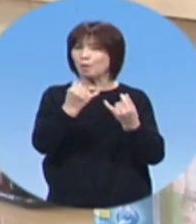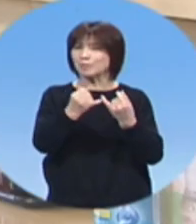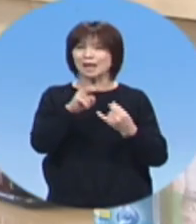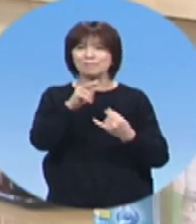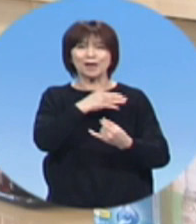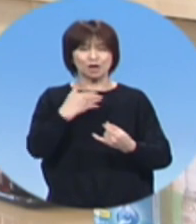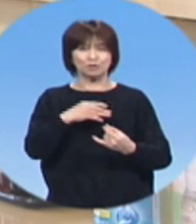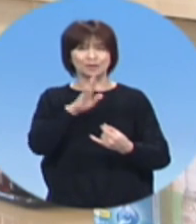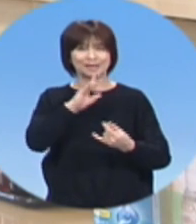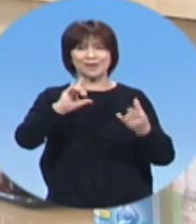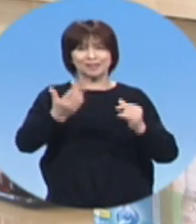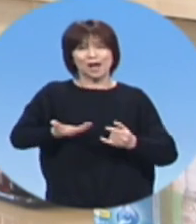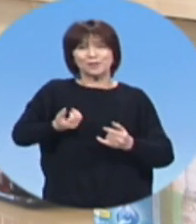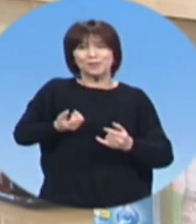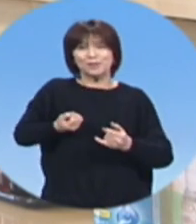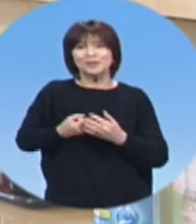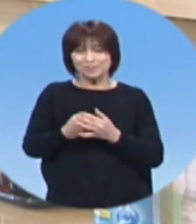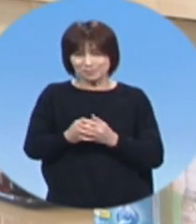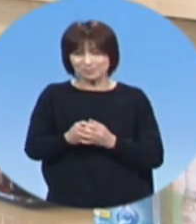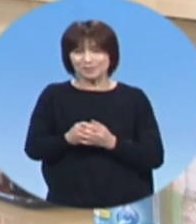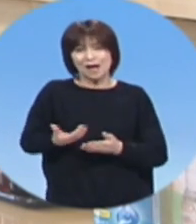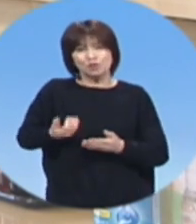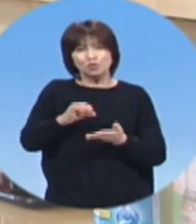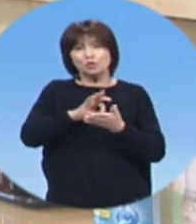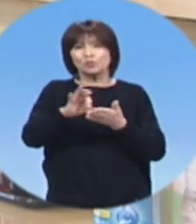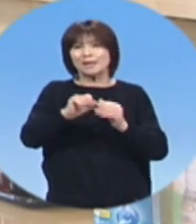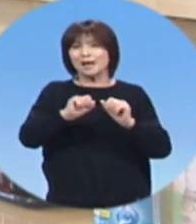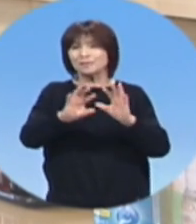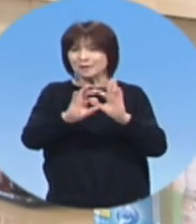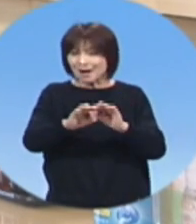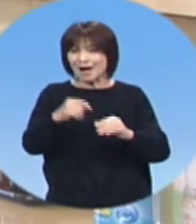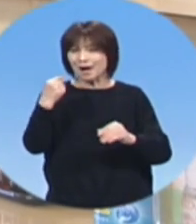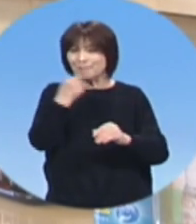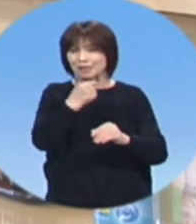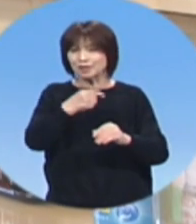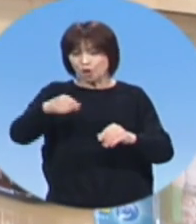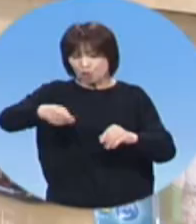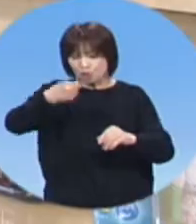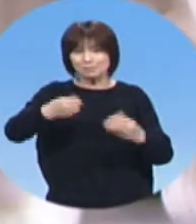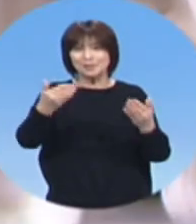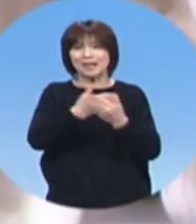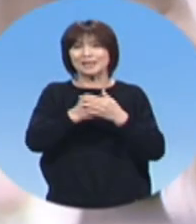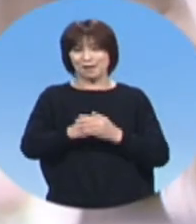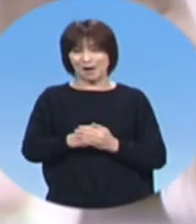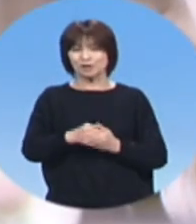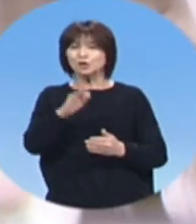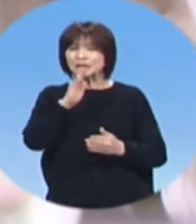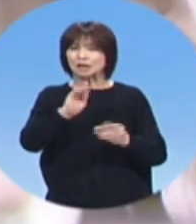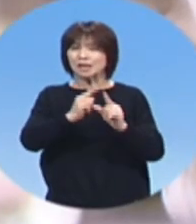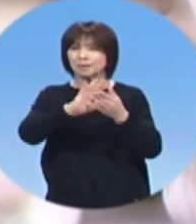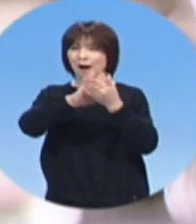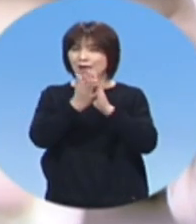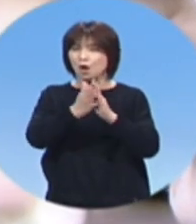ですけど、実はこれは牛乳なんですよ。牛乳を使ってるので真っ白いスープとなっております。実は千葉県